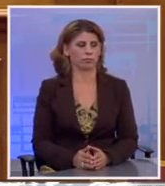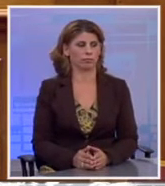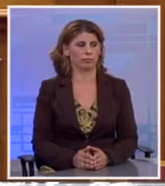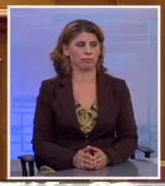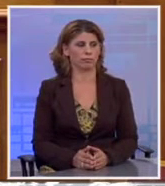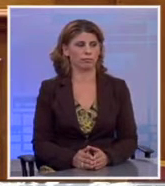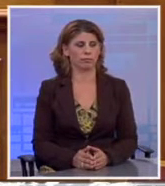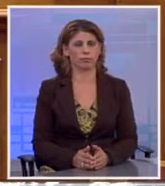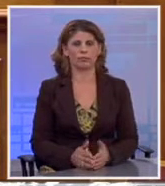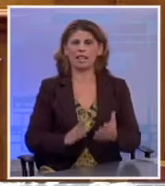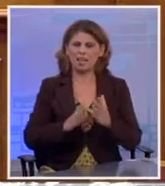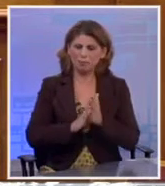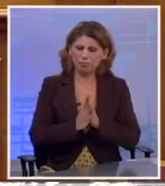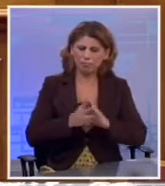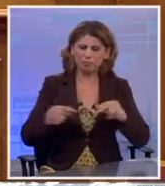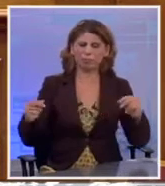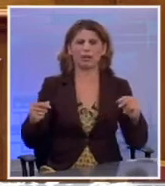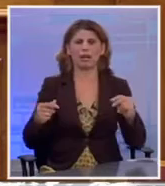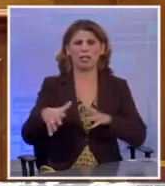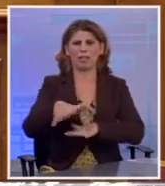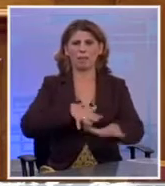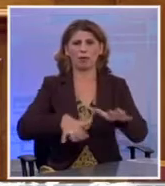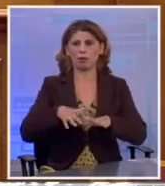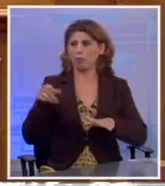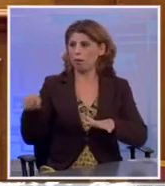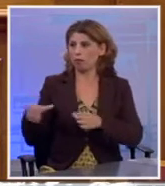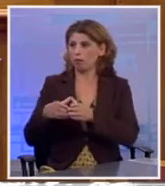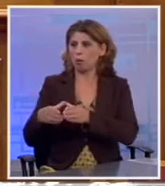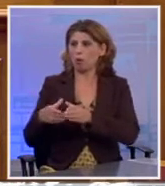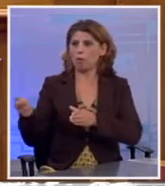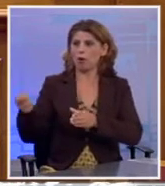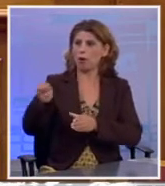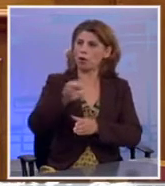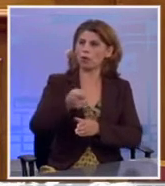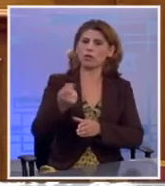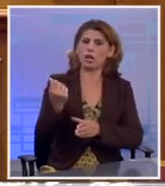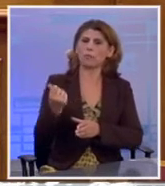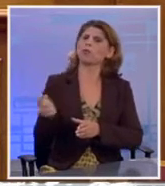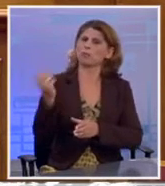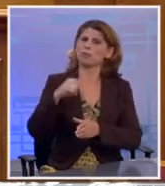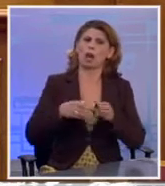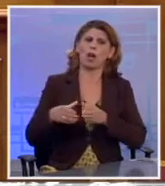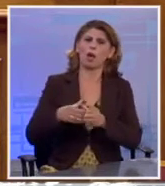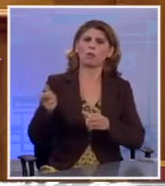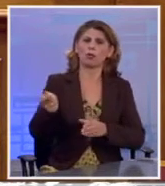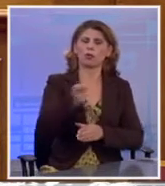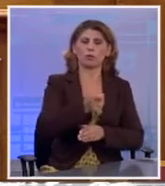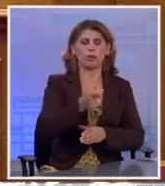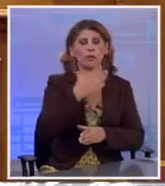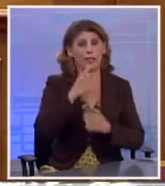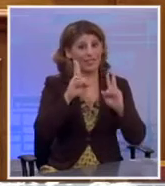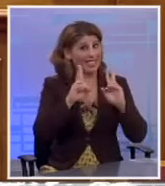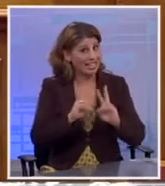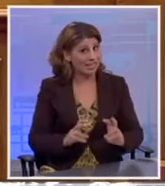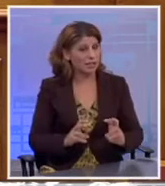για να πατάξει τη διαπλοκή ένα κόμμα που χρωστάει χρήματα, όπως χρωστάνε και άλλα κόμματα χρήματα, και άρα και η εξεταστική